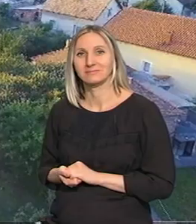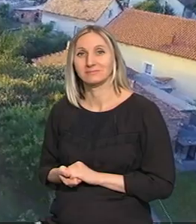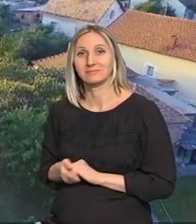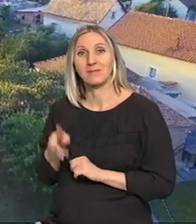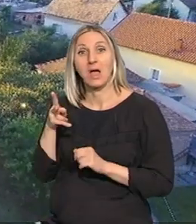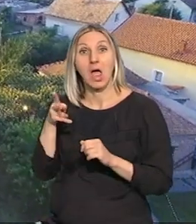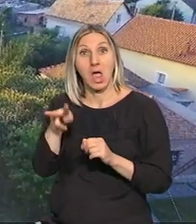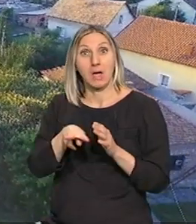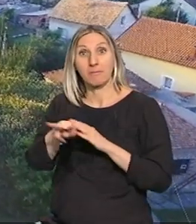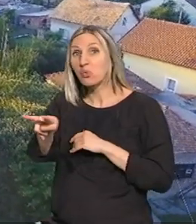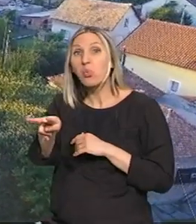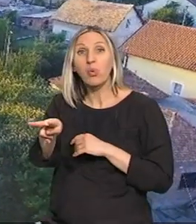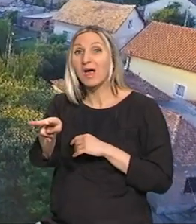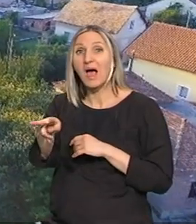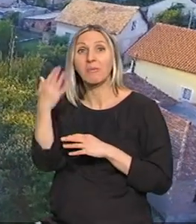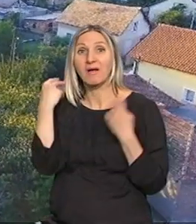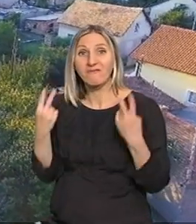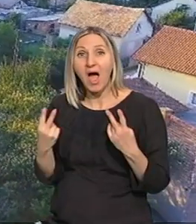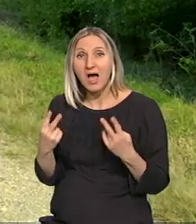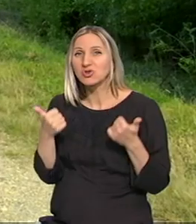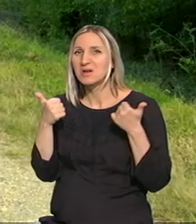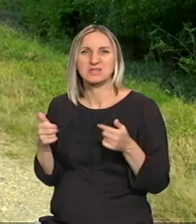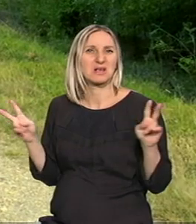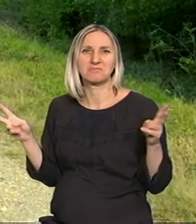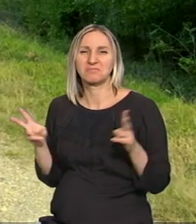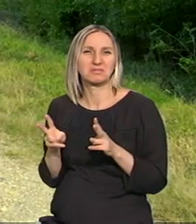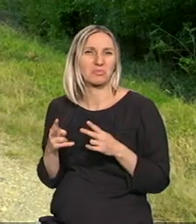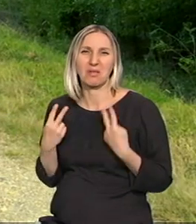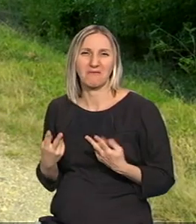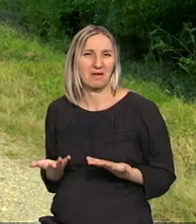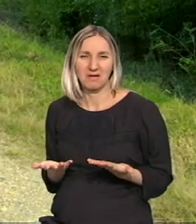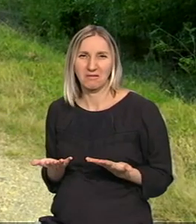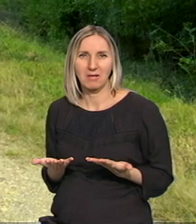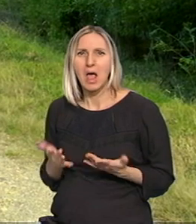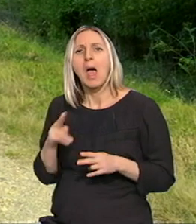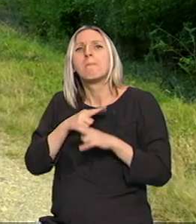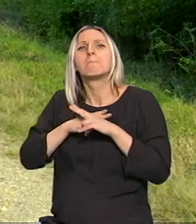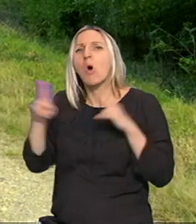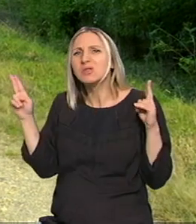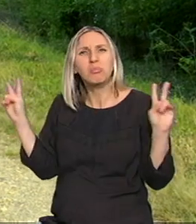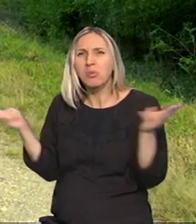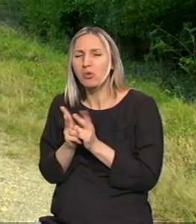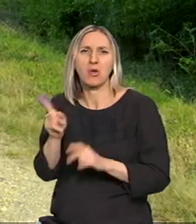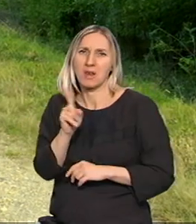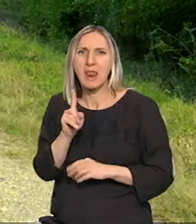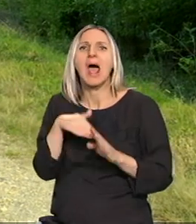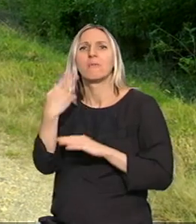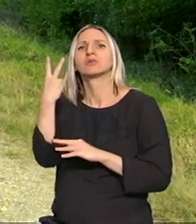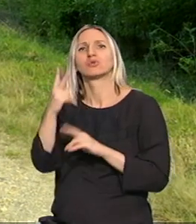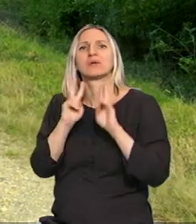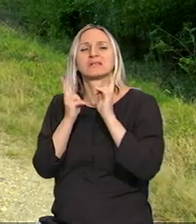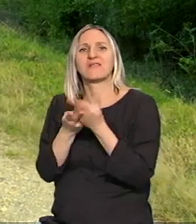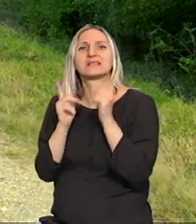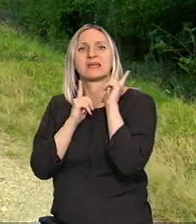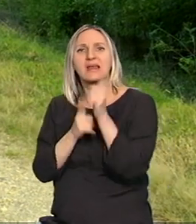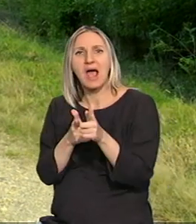Ova pruga je u tom pogledu izgubila taj značaj koji je ranije imala, ne potpun, ali tek posle Drugog svetskog rata praktično